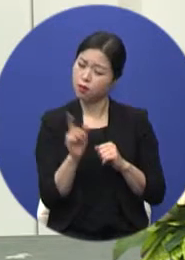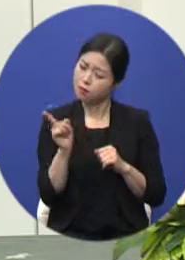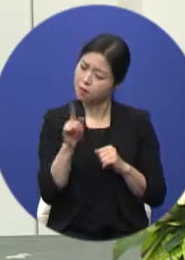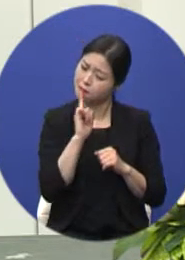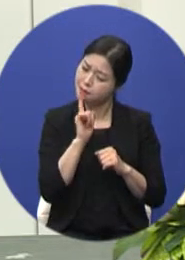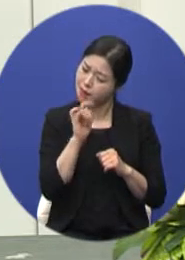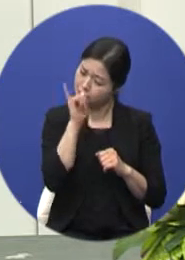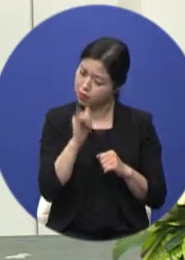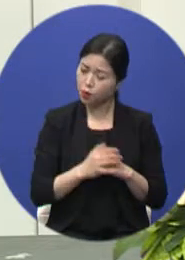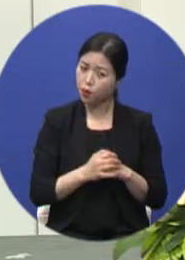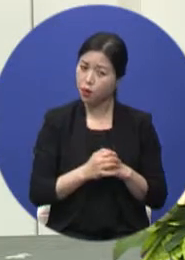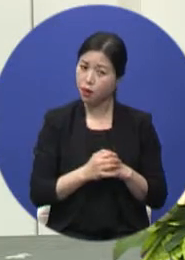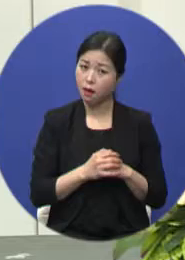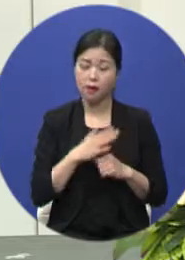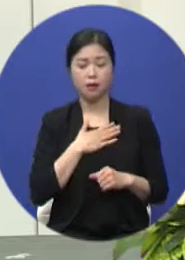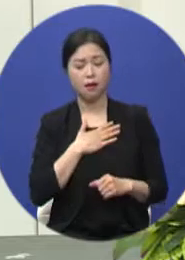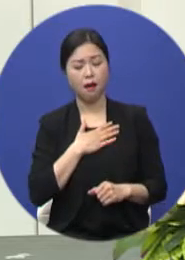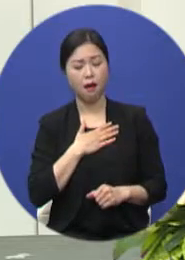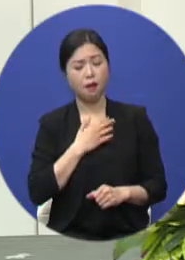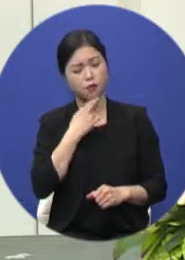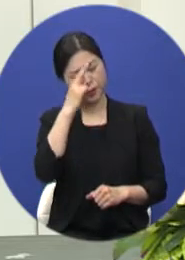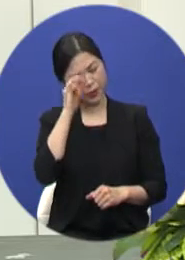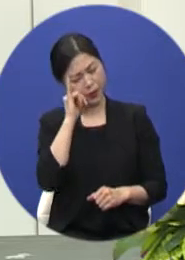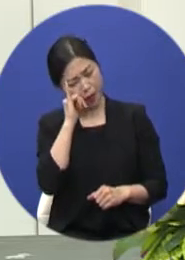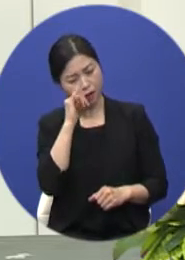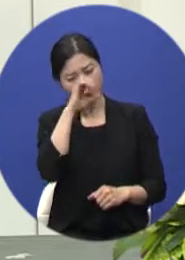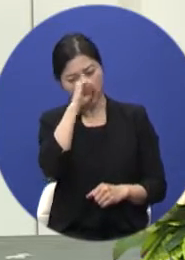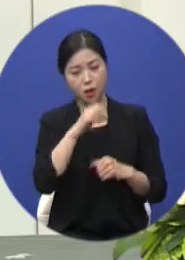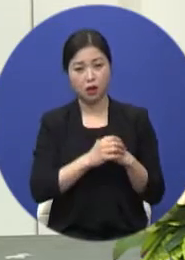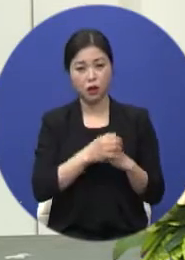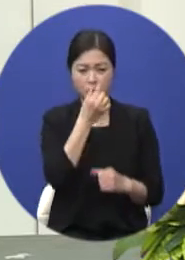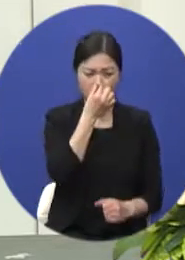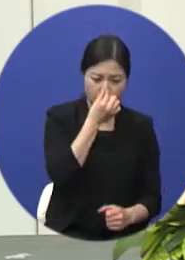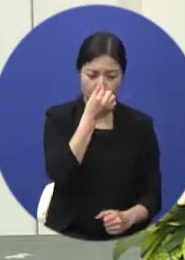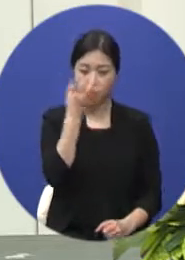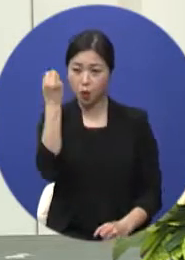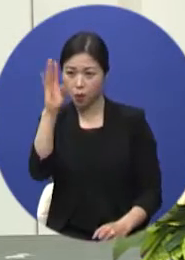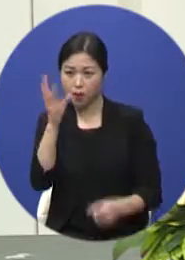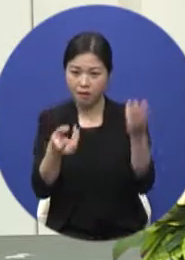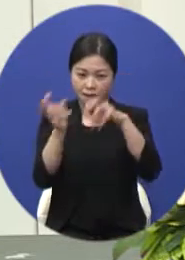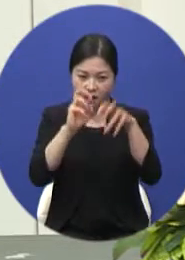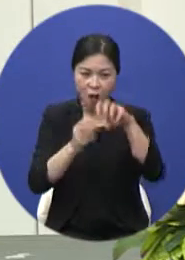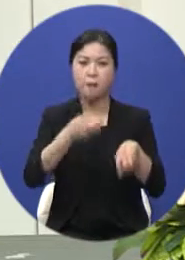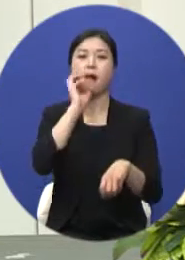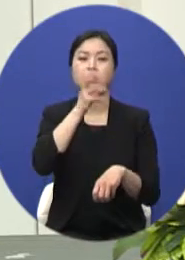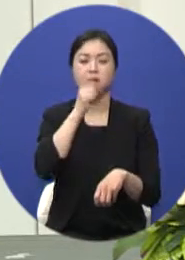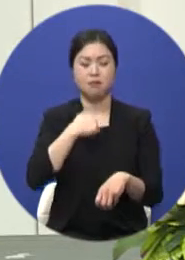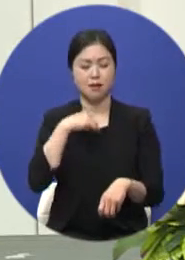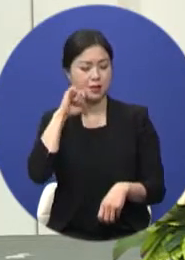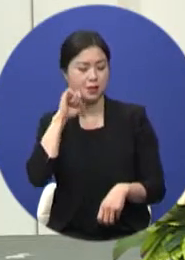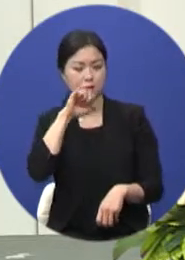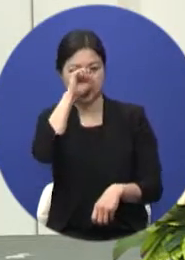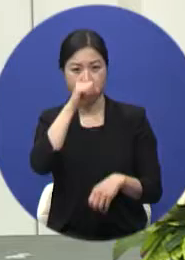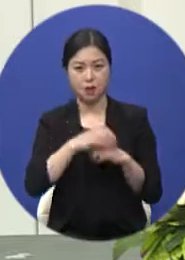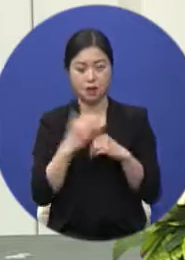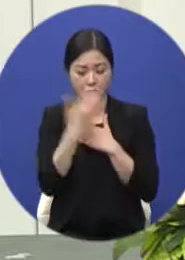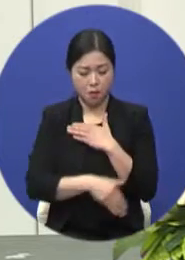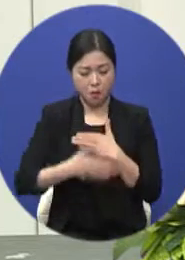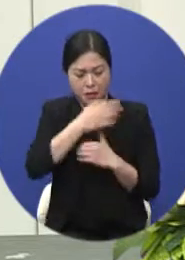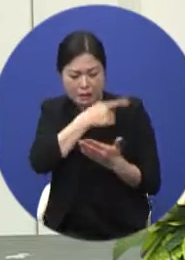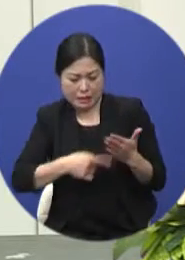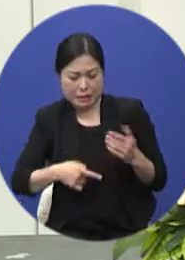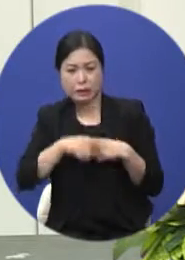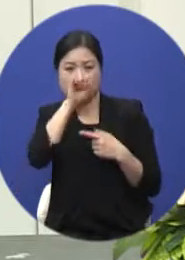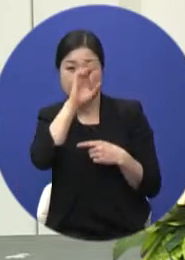그런데 저는 솔직히 좋아합니다. 그 소맥을 좋아하고 근데 이 소맥을 너무 먹다 보니까 또 건강상 안 좋은